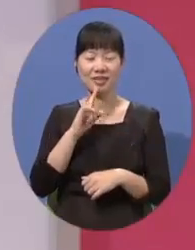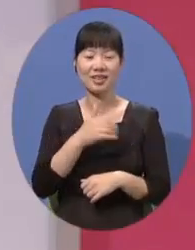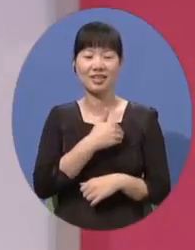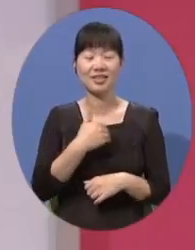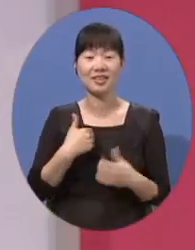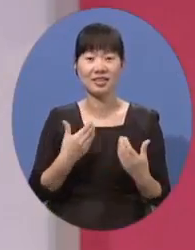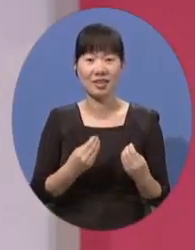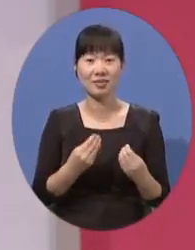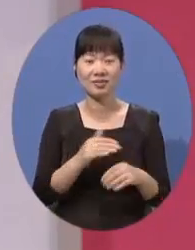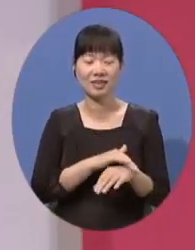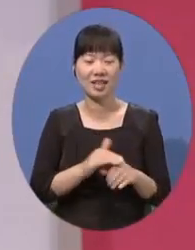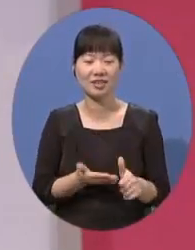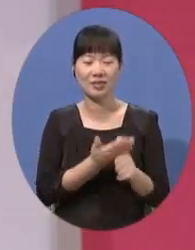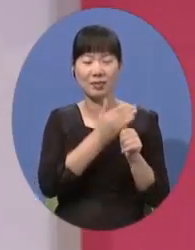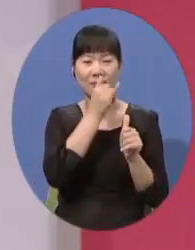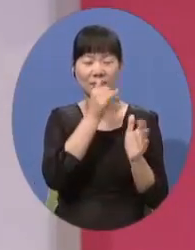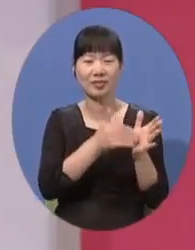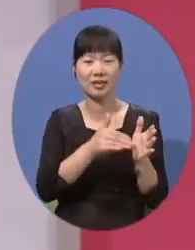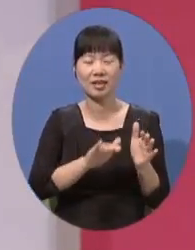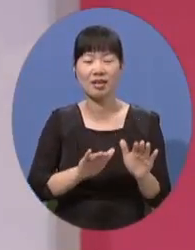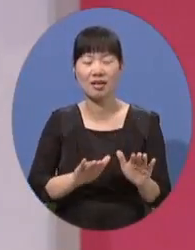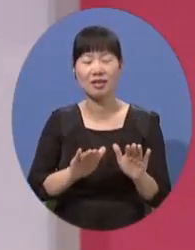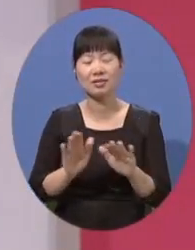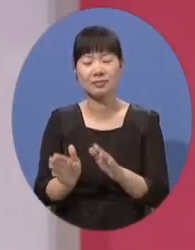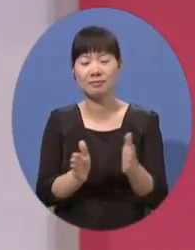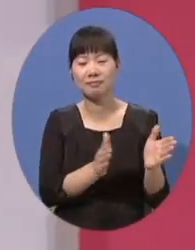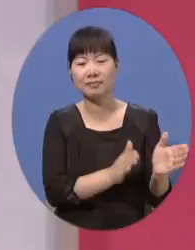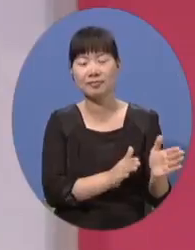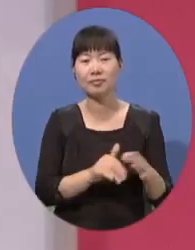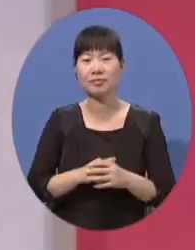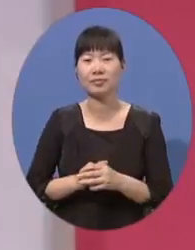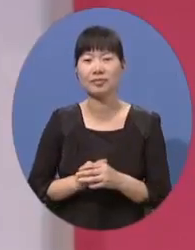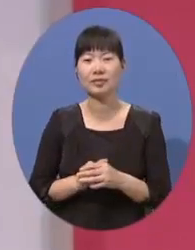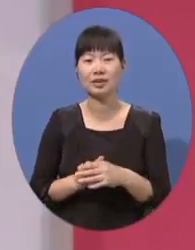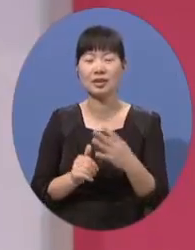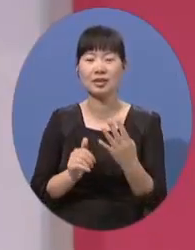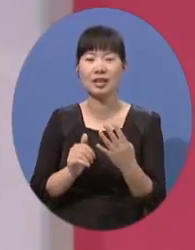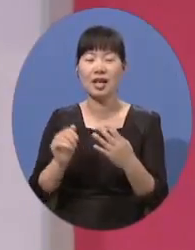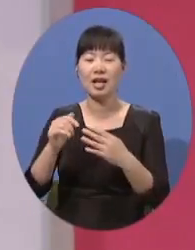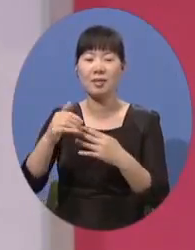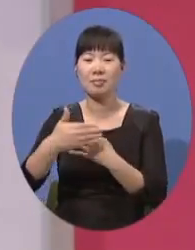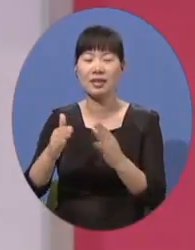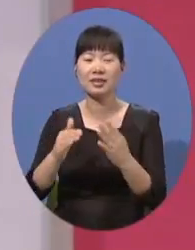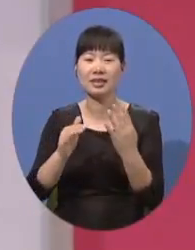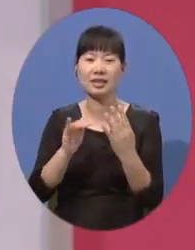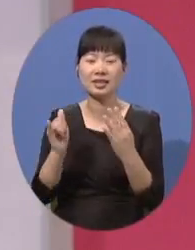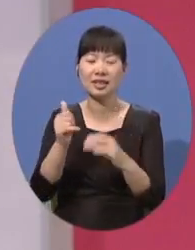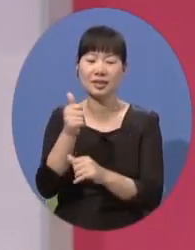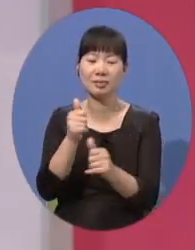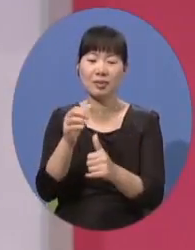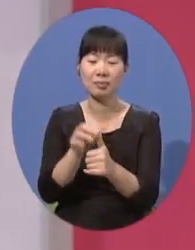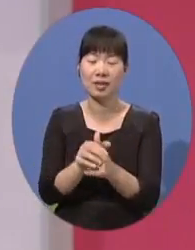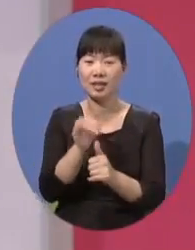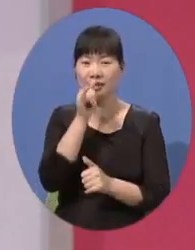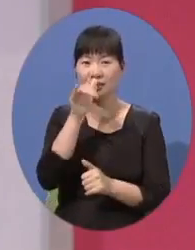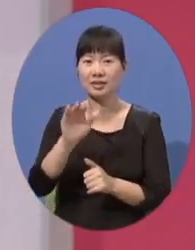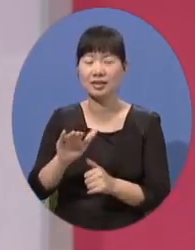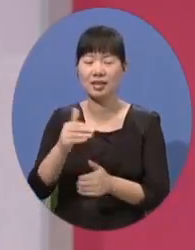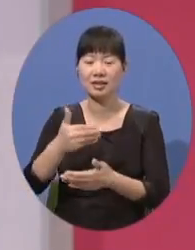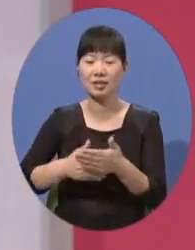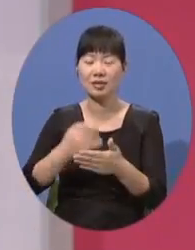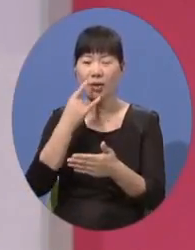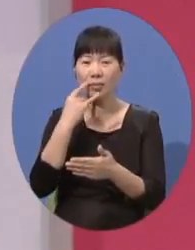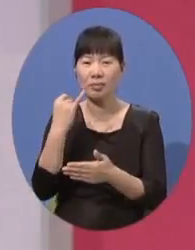자신감이 아주 충만하게 잘 컸는데, 네. 이제 반면 그 네 명이거든요. 한 반에 임원이 네 명인데 그